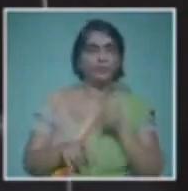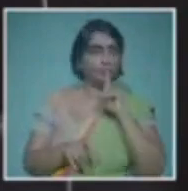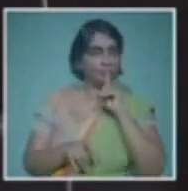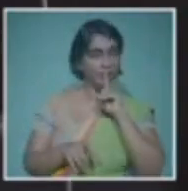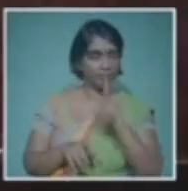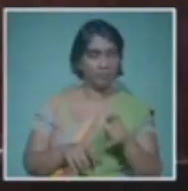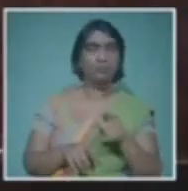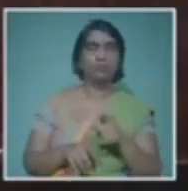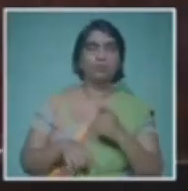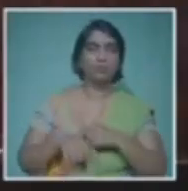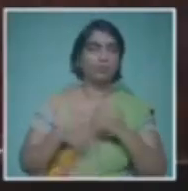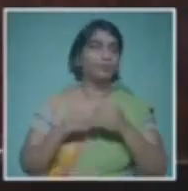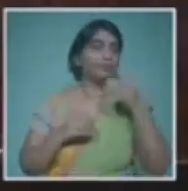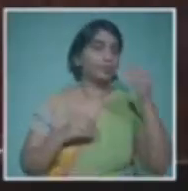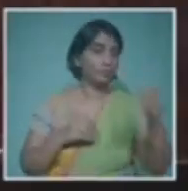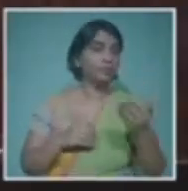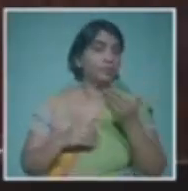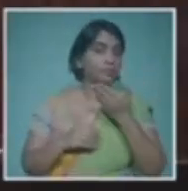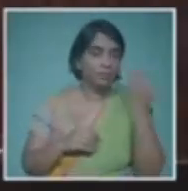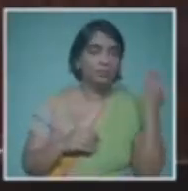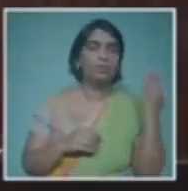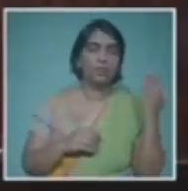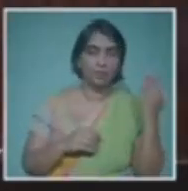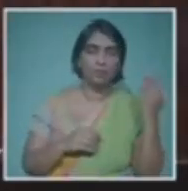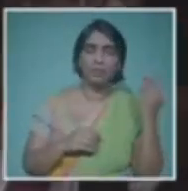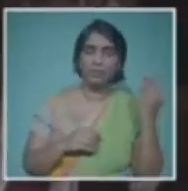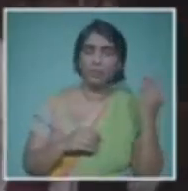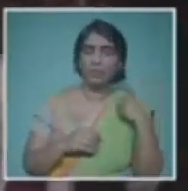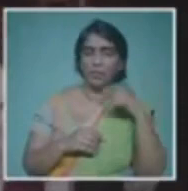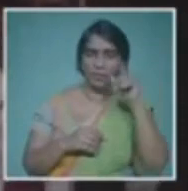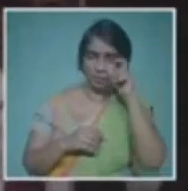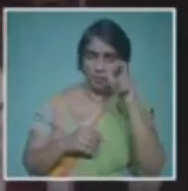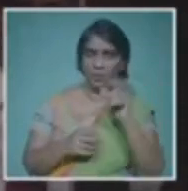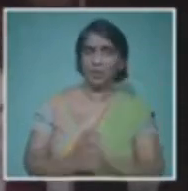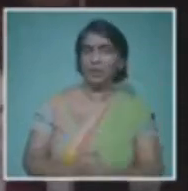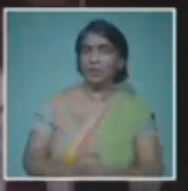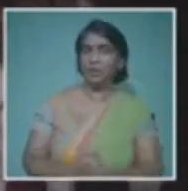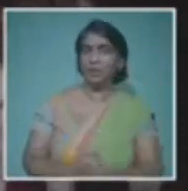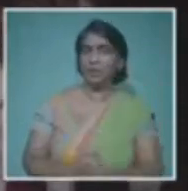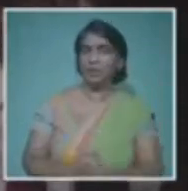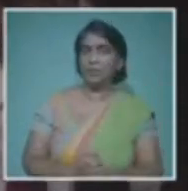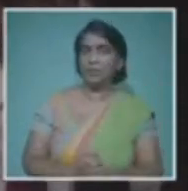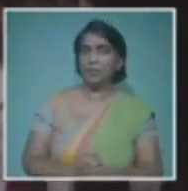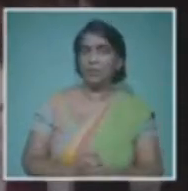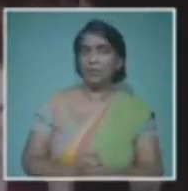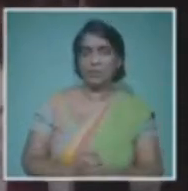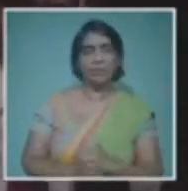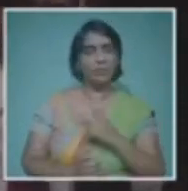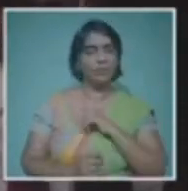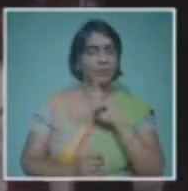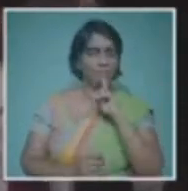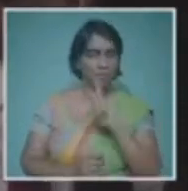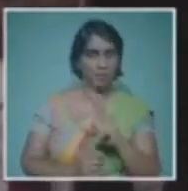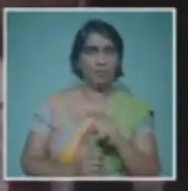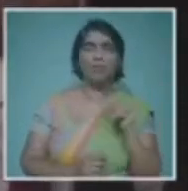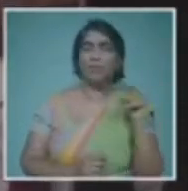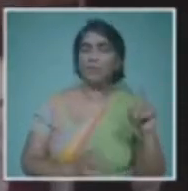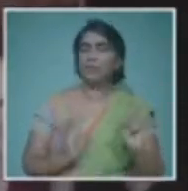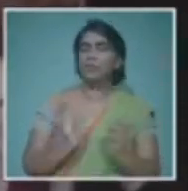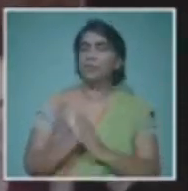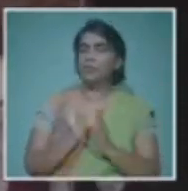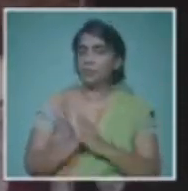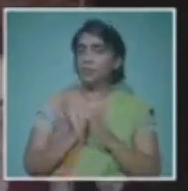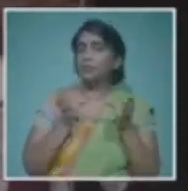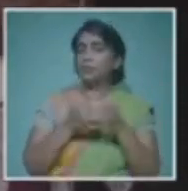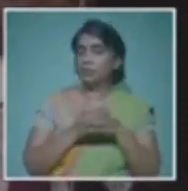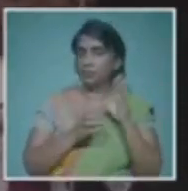thank you ගරු කතානායකතුමේ නොමගේ යවීමක් සිදුවීමට හැකි නිසා මම කියනවා මේ කමිටිය පත්